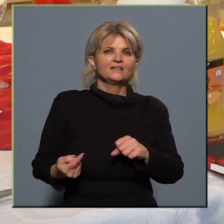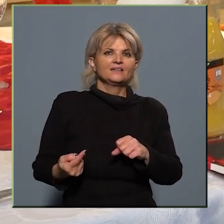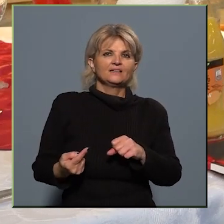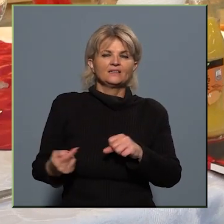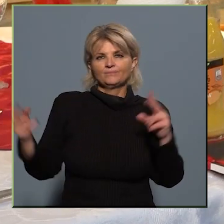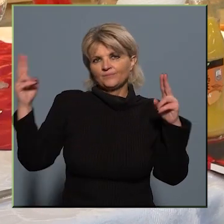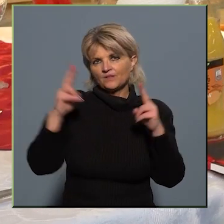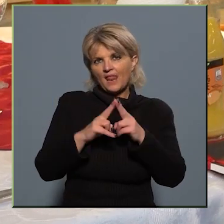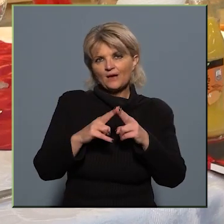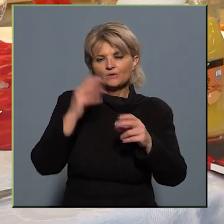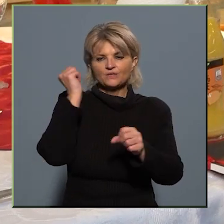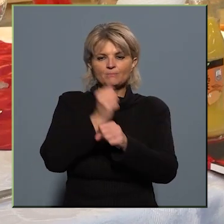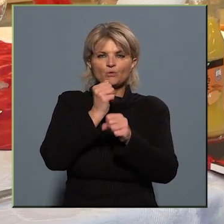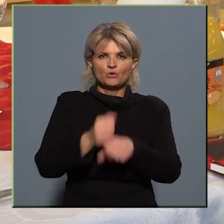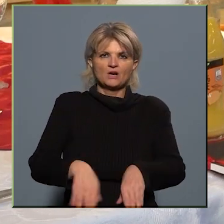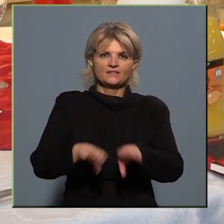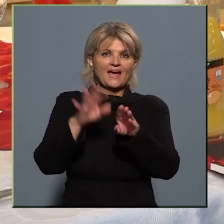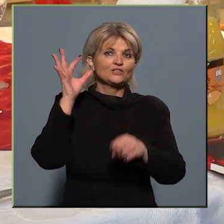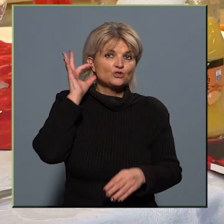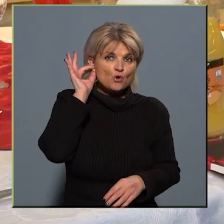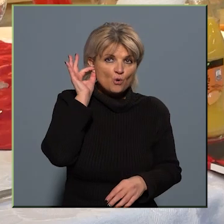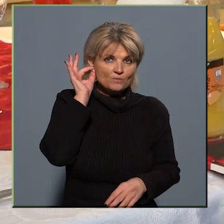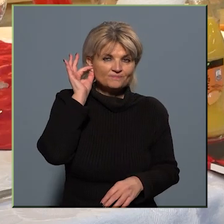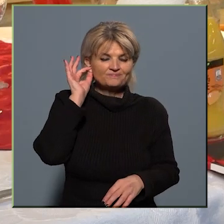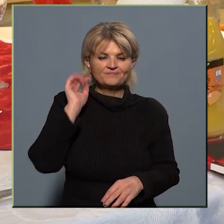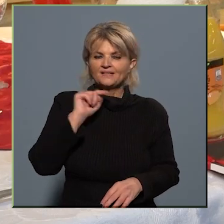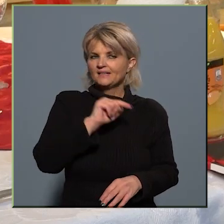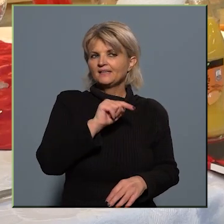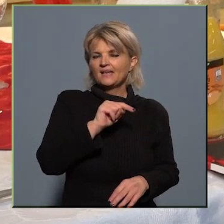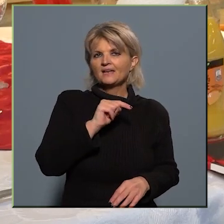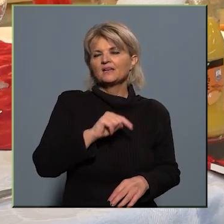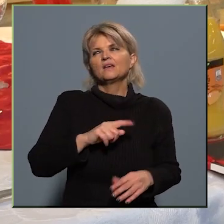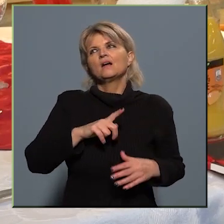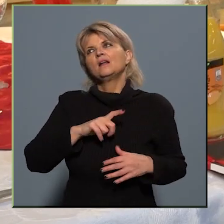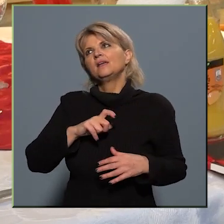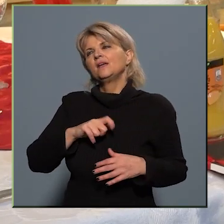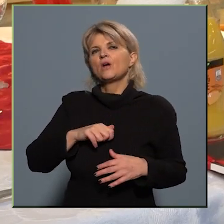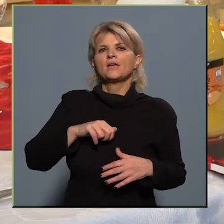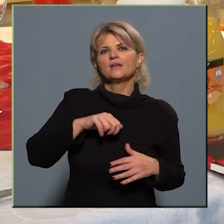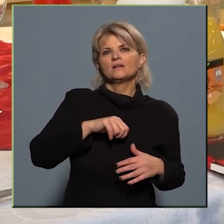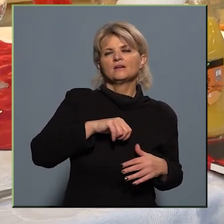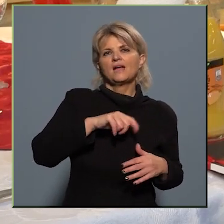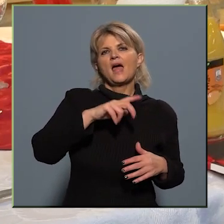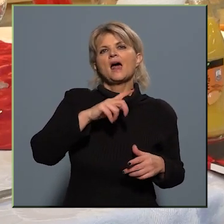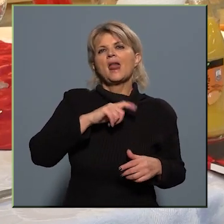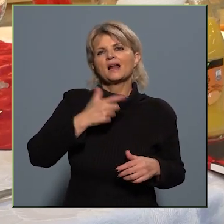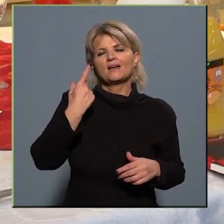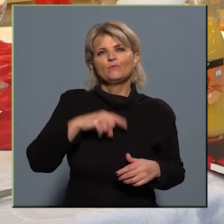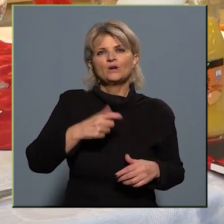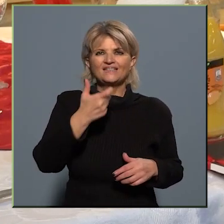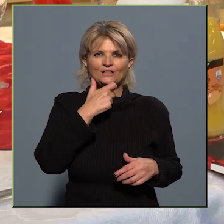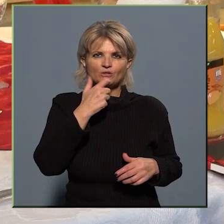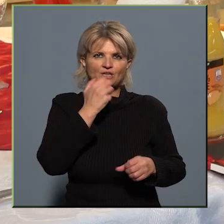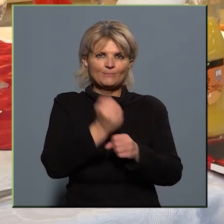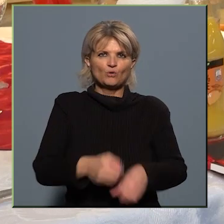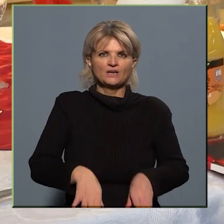egy kolléganővel, akinek nagyon lírai lelke volt. Egy idősebb kolléganő nyugdíj